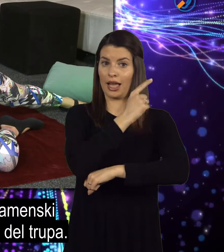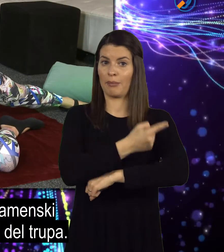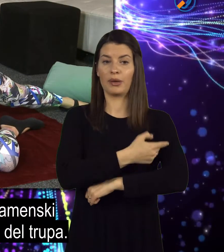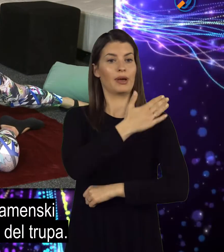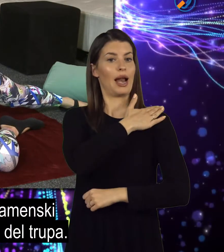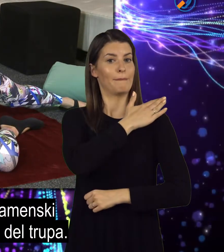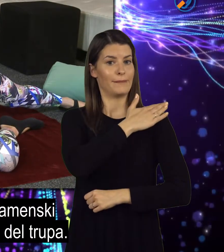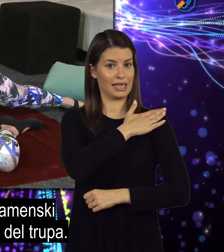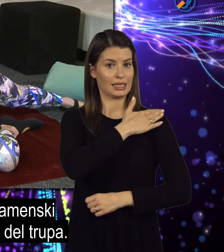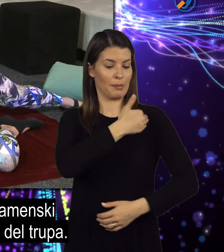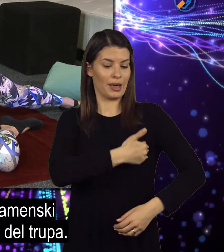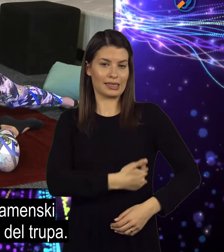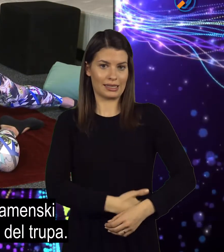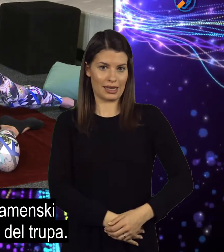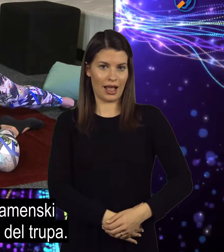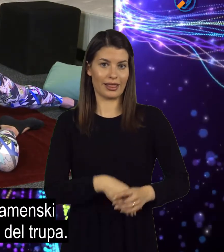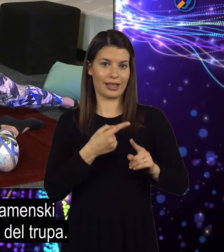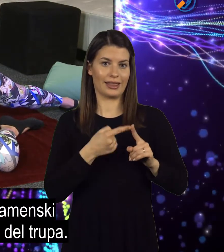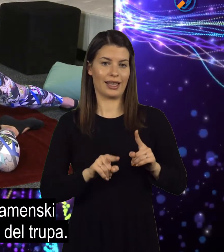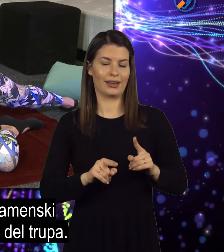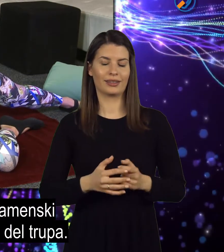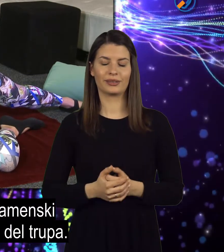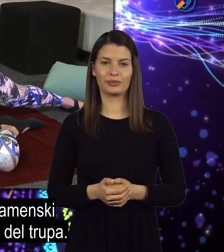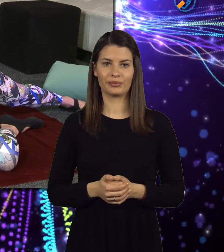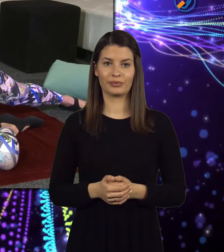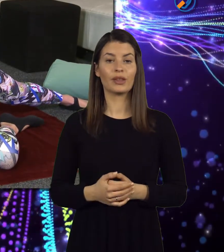Tukaj krepim ramenski obroč in stranski del trupa.